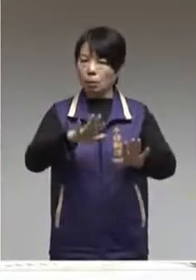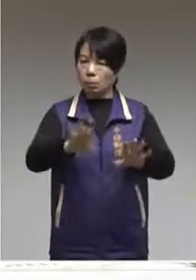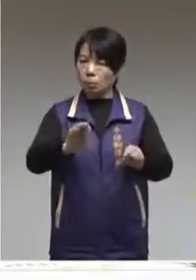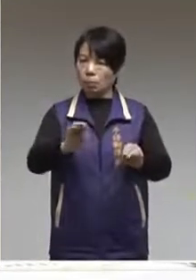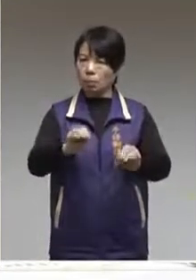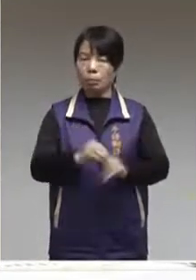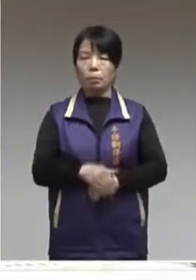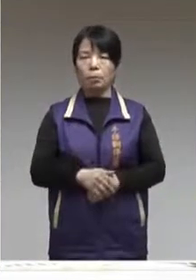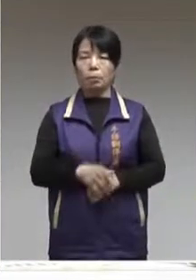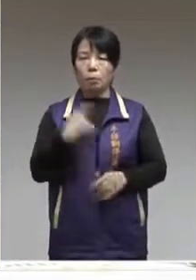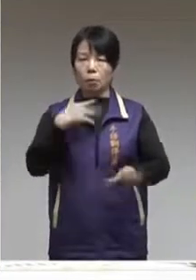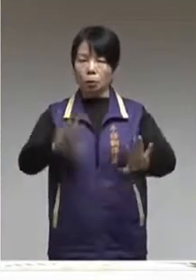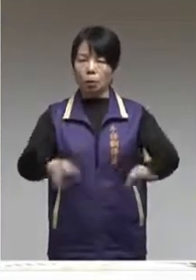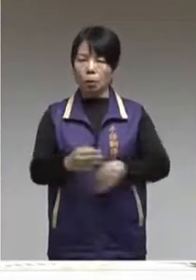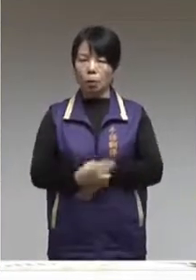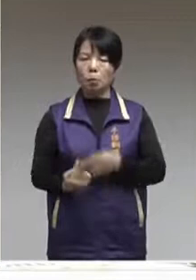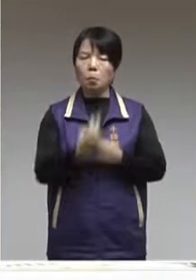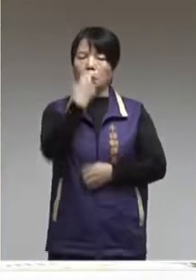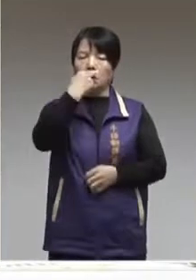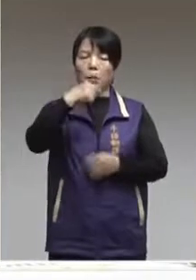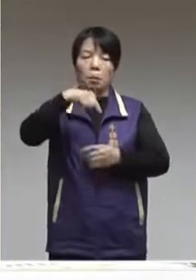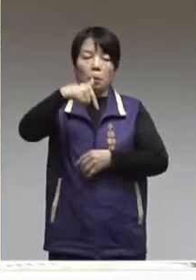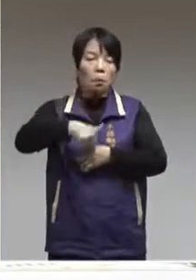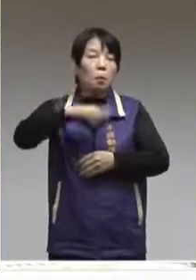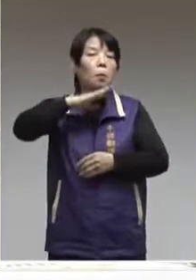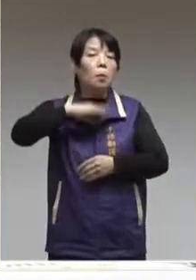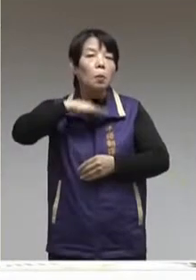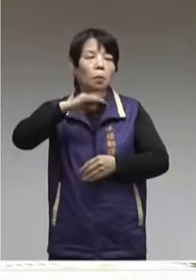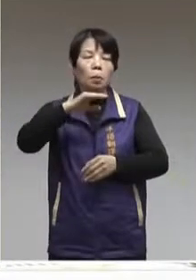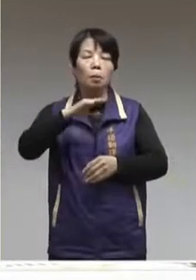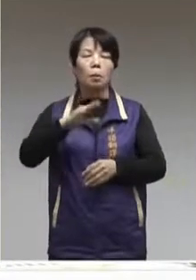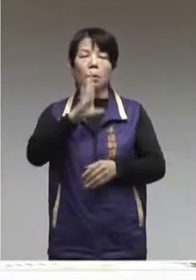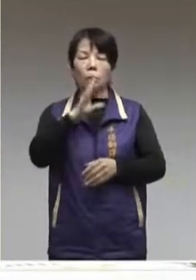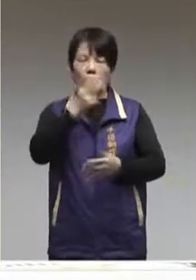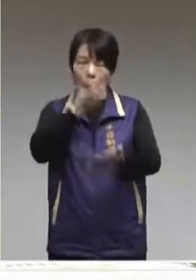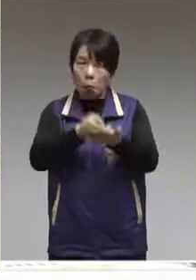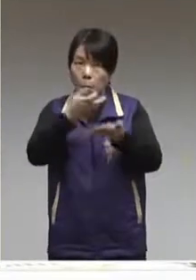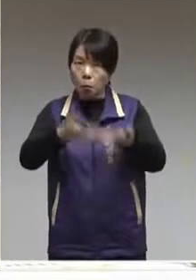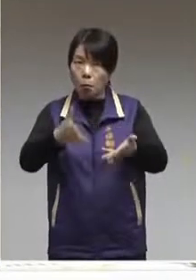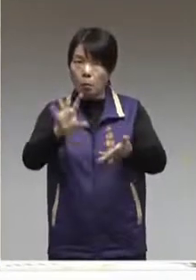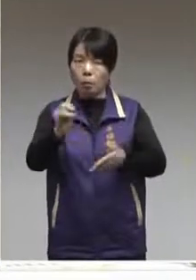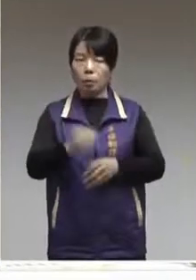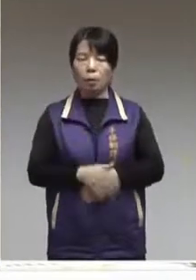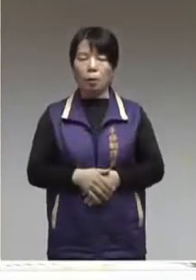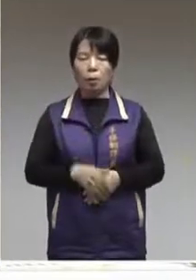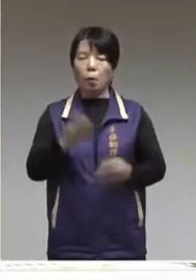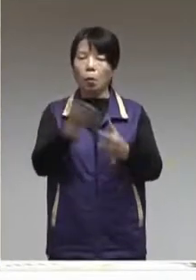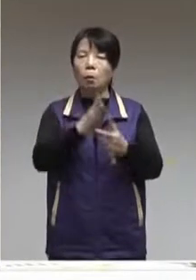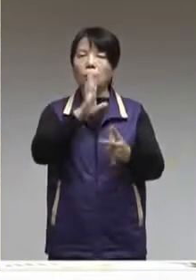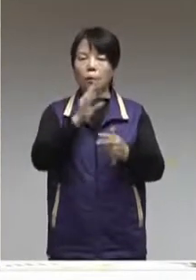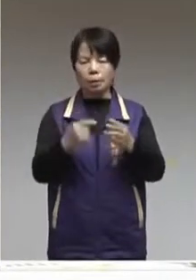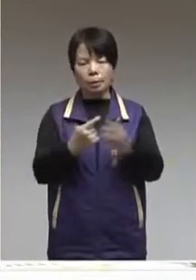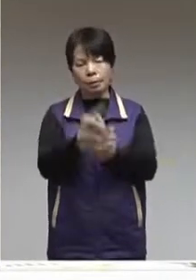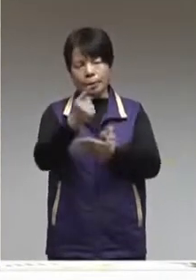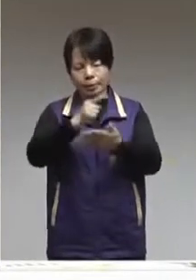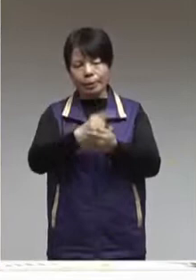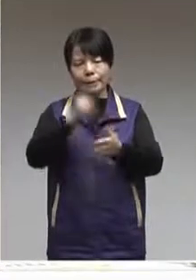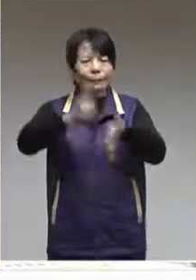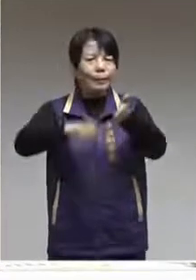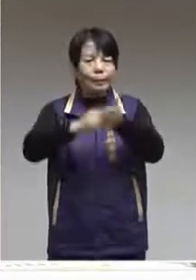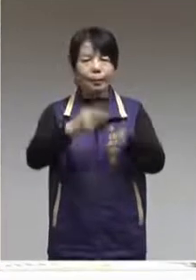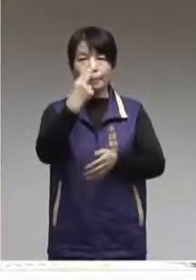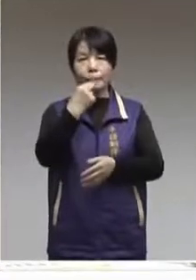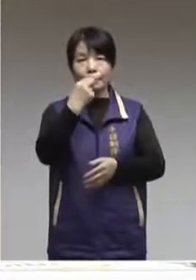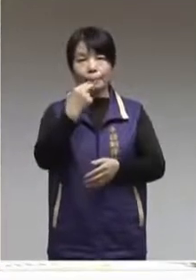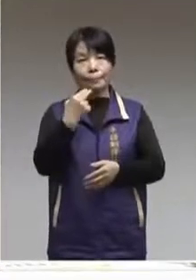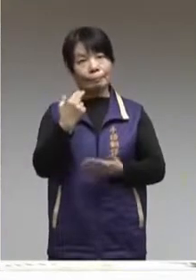没有下呼吸道的症状比较严重，或者是只是啊单纯的感冒，他的理